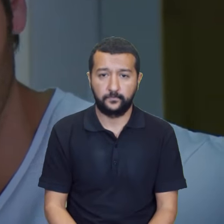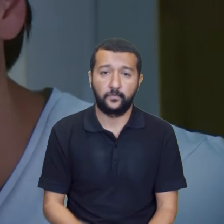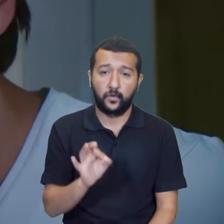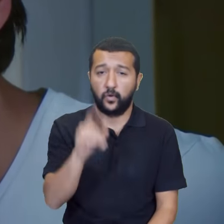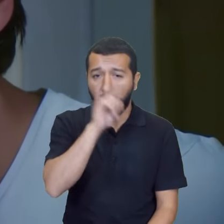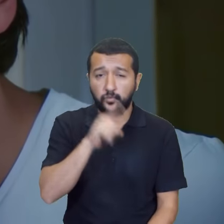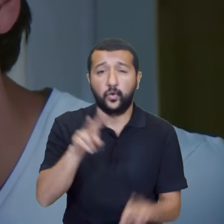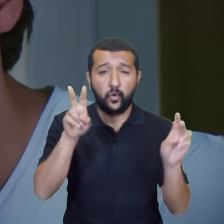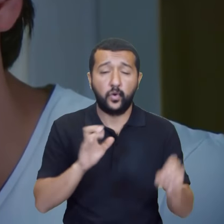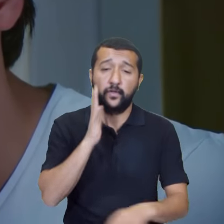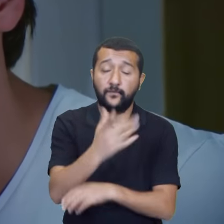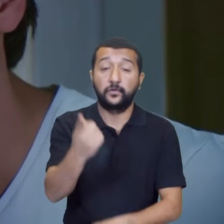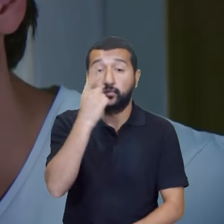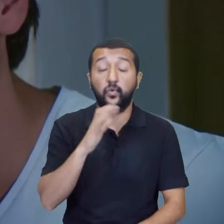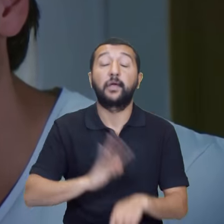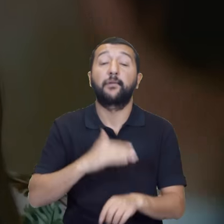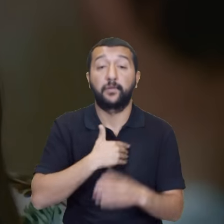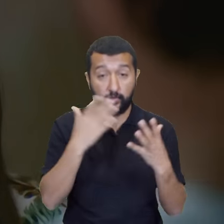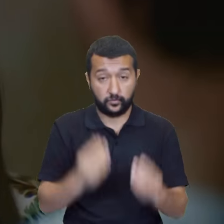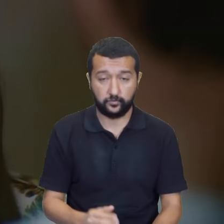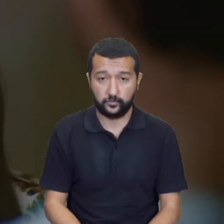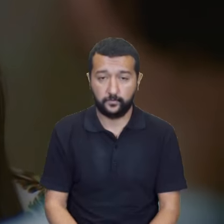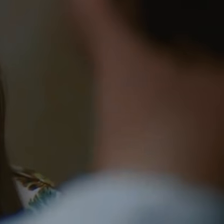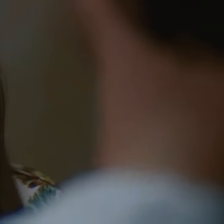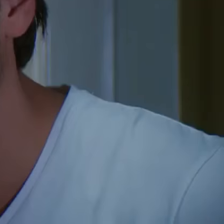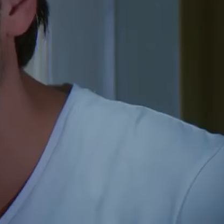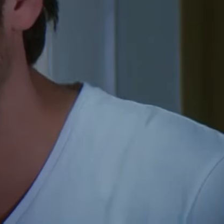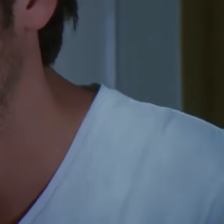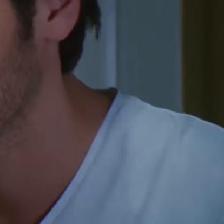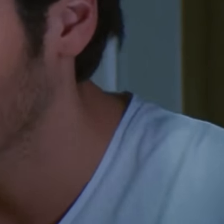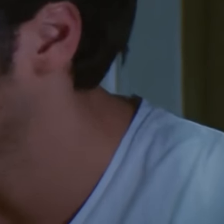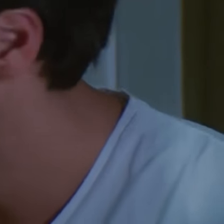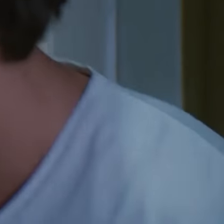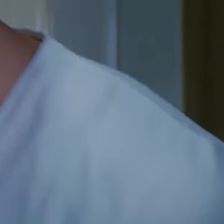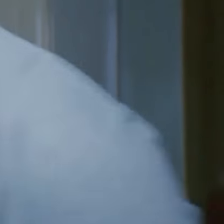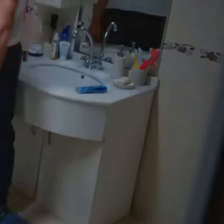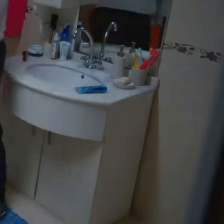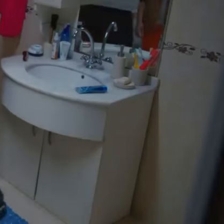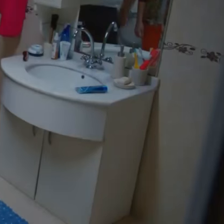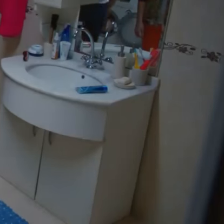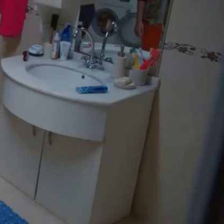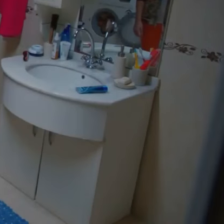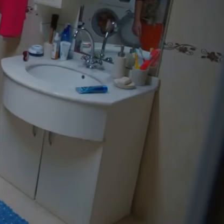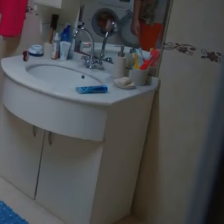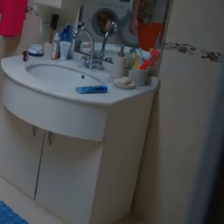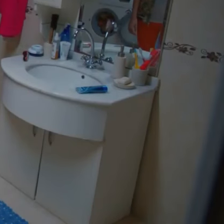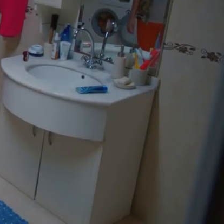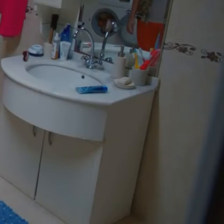O yüzden bu konuyla ilgili daha fazla soru sorma bana, tamam mı? Sevda üzgün. Tarık canı sıkkın. Sevda'nın gözlerine bakıp çıktı.